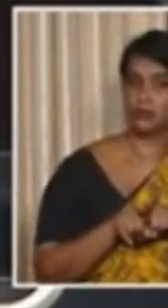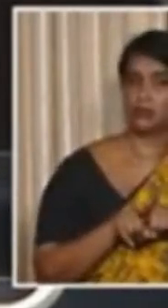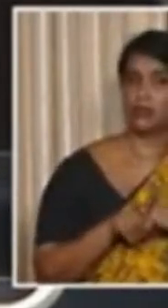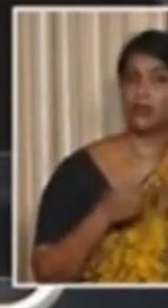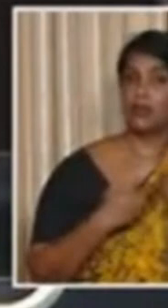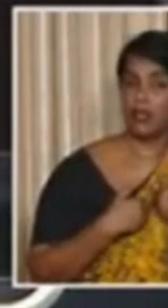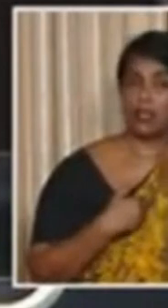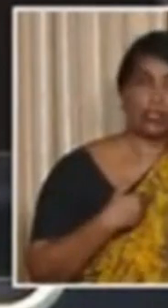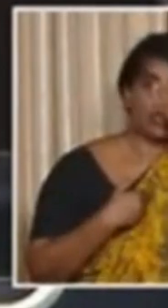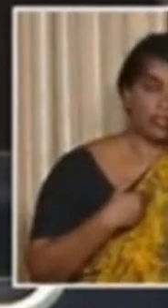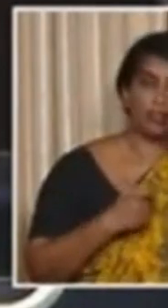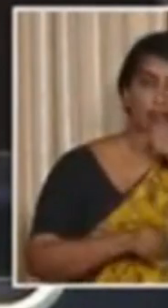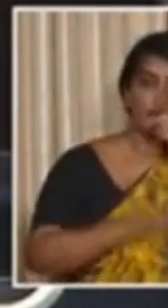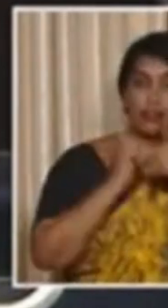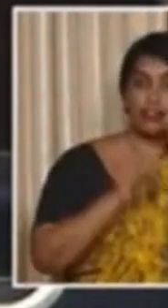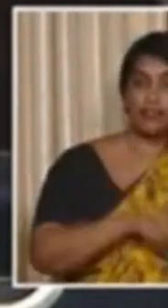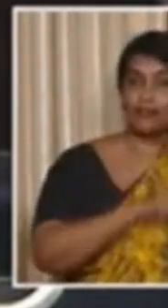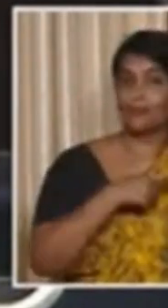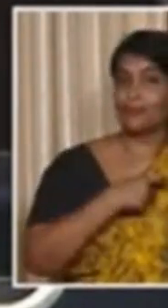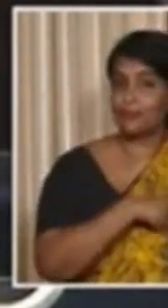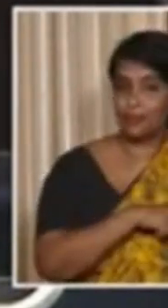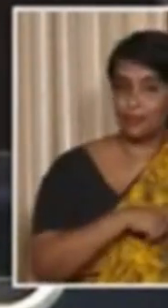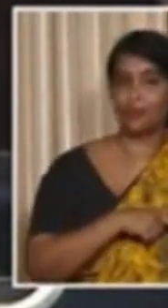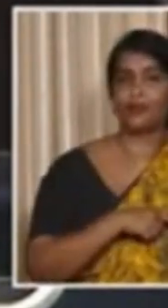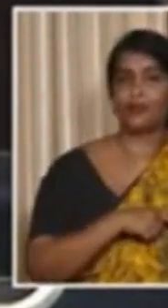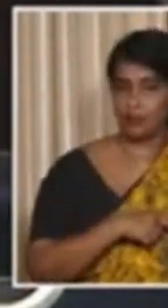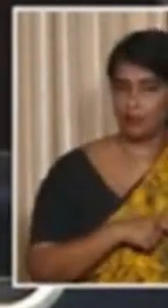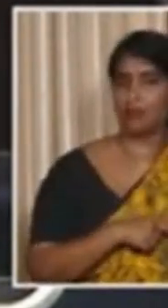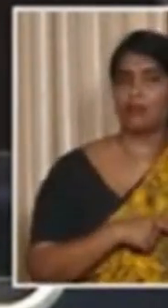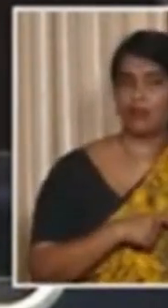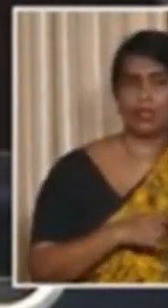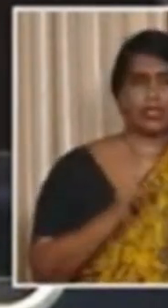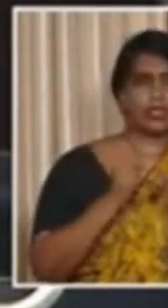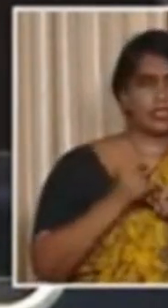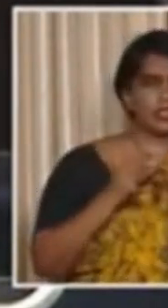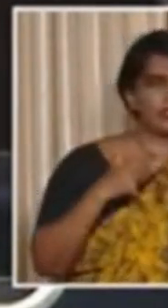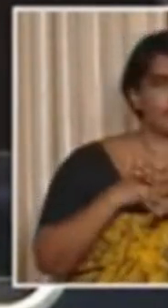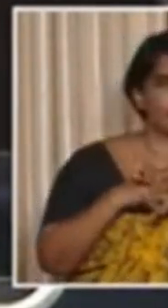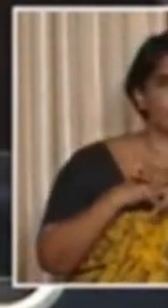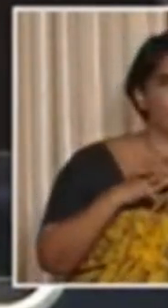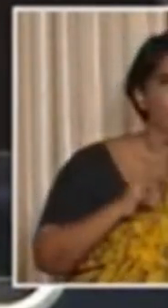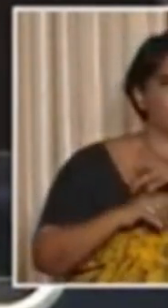மக்கள் இனத்தை யாருமே இந்த சரத் வீரசேகர் அவர்கள் சீண்டி பார்க்க வேண்டாம் என்று நான் சொல்கிறேன்.